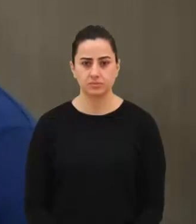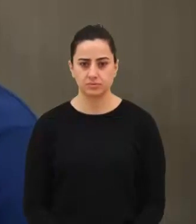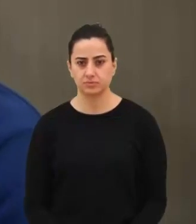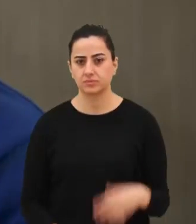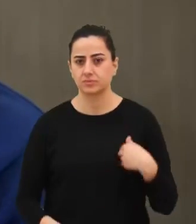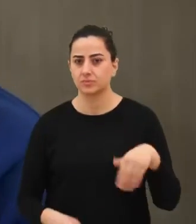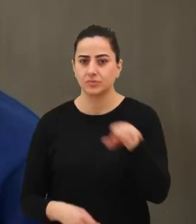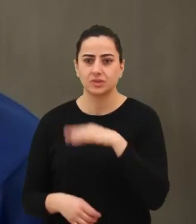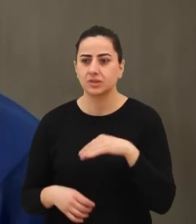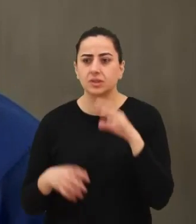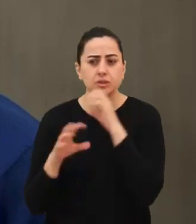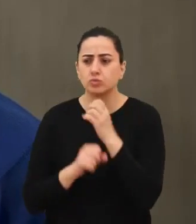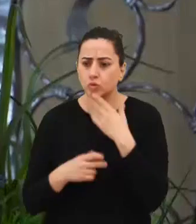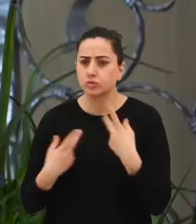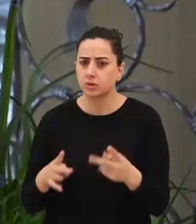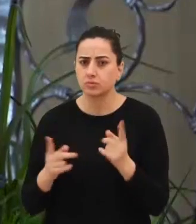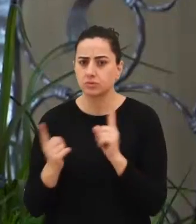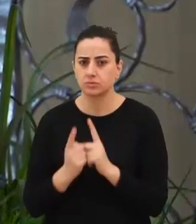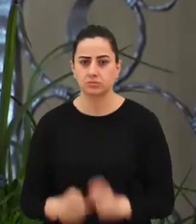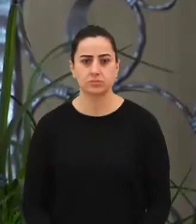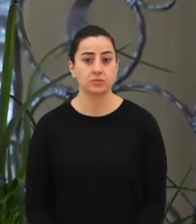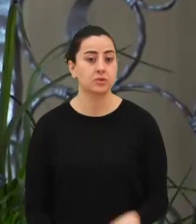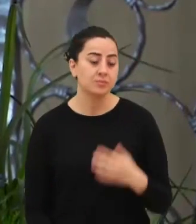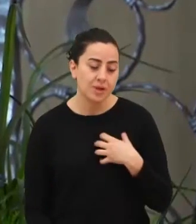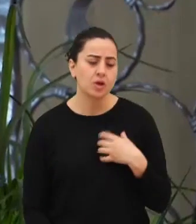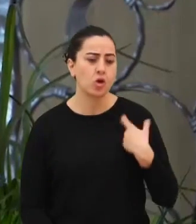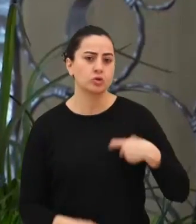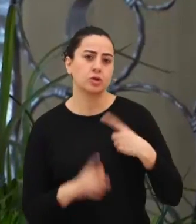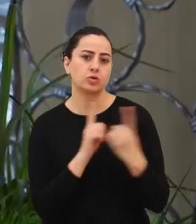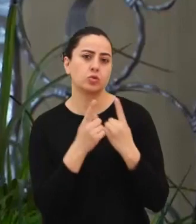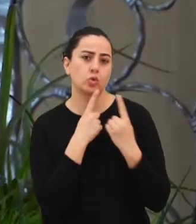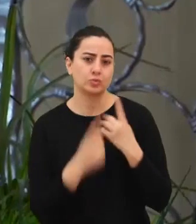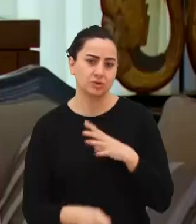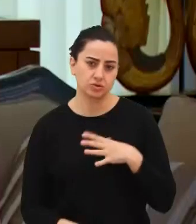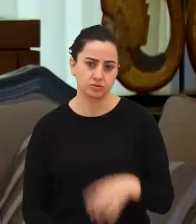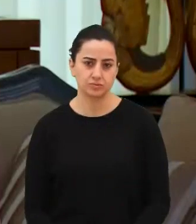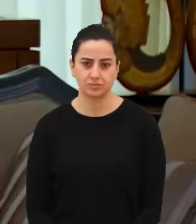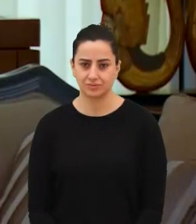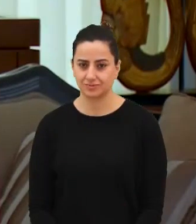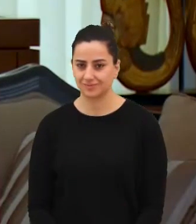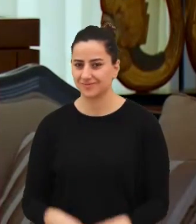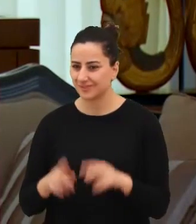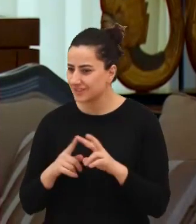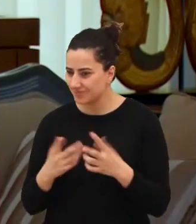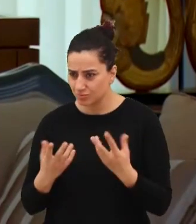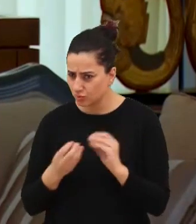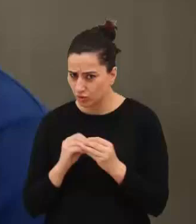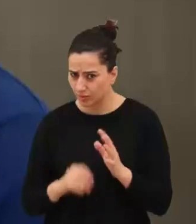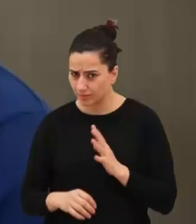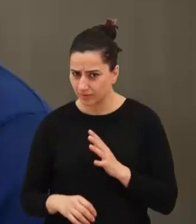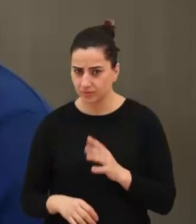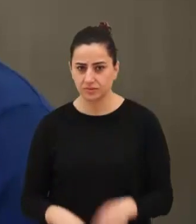Benim buradaki insanlardan hiçbir gizlim saklım yoktur. Bence mutlaka baş başa konuşmamız lazım Nurhan. Nurhancığım, acaba bir sorun mu